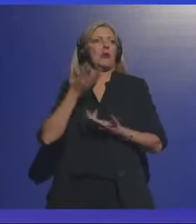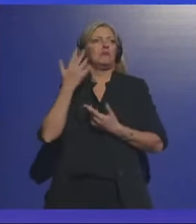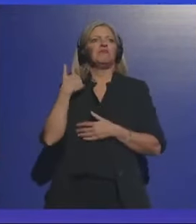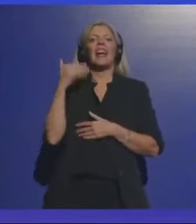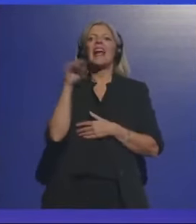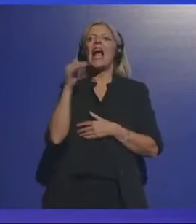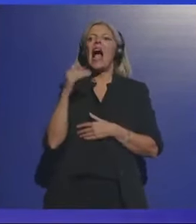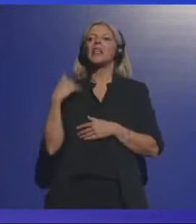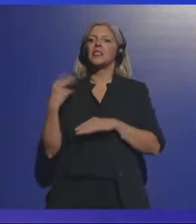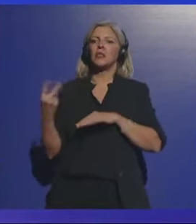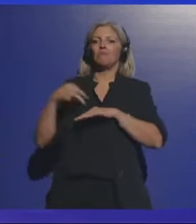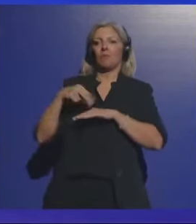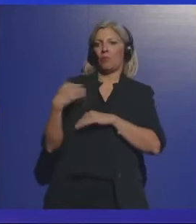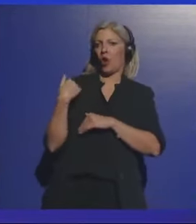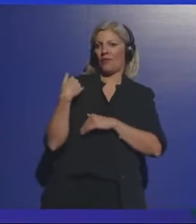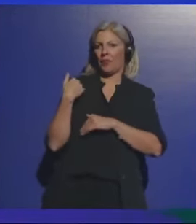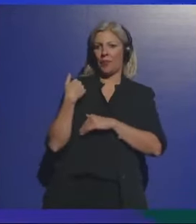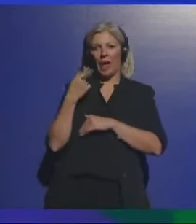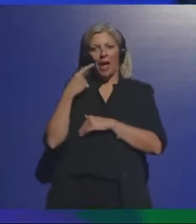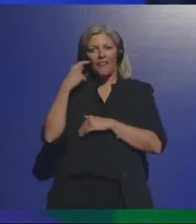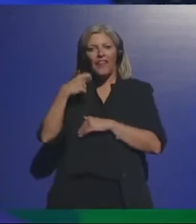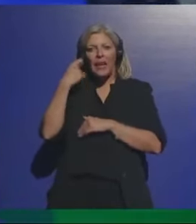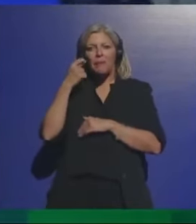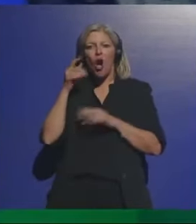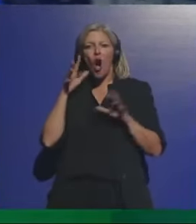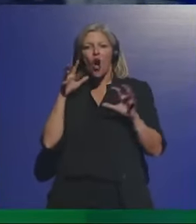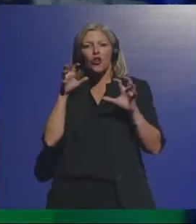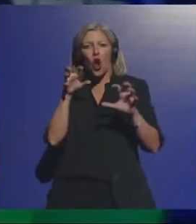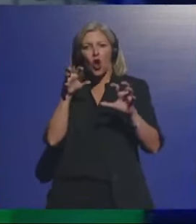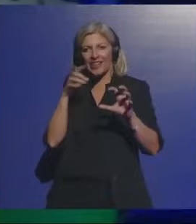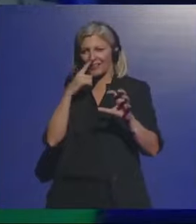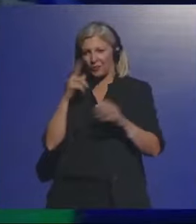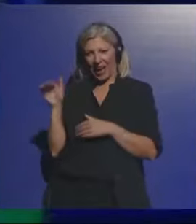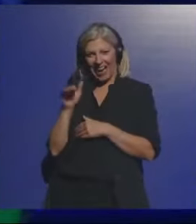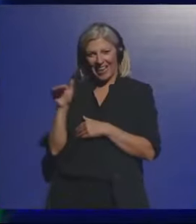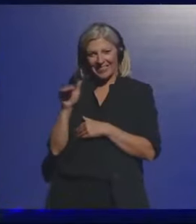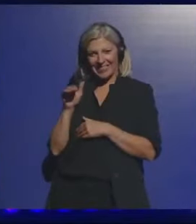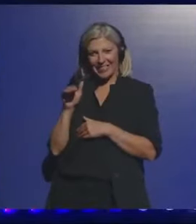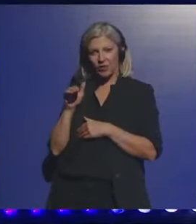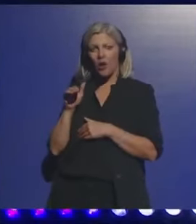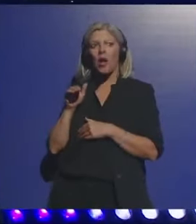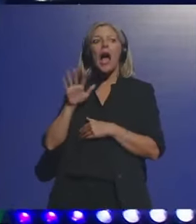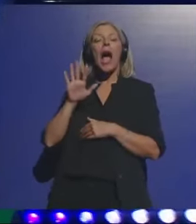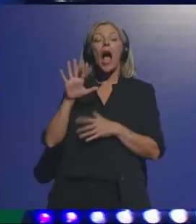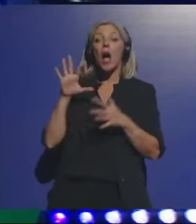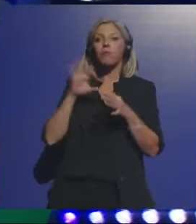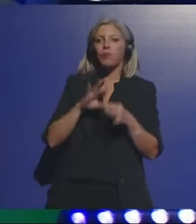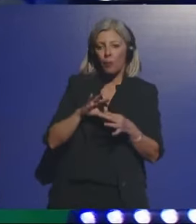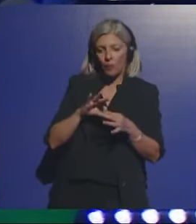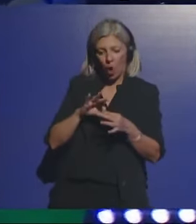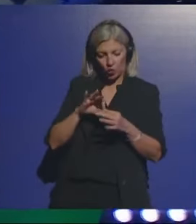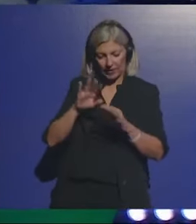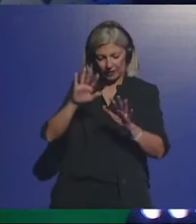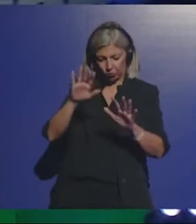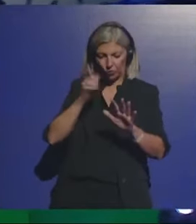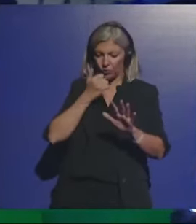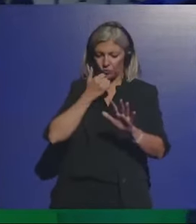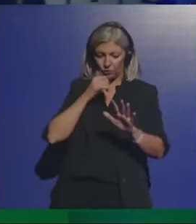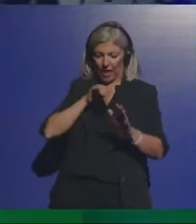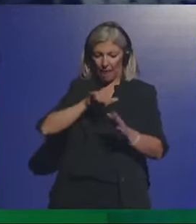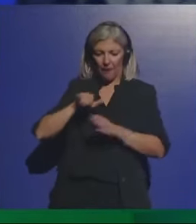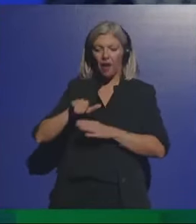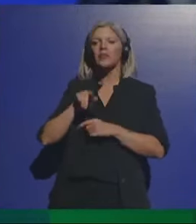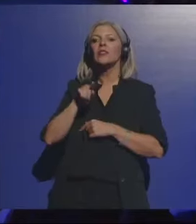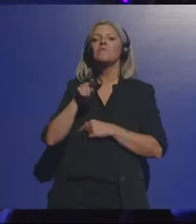che sono venuti prima quello che aveva fatto il film horror quando era ragazzino però di film horror poi poi mi riattacco qua